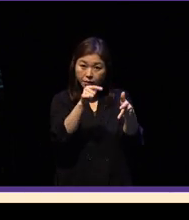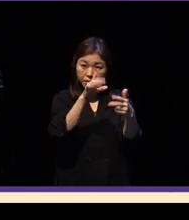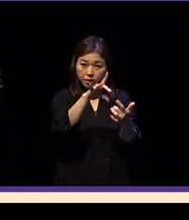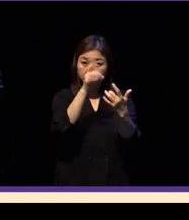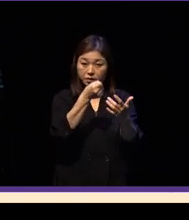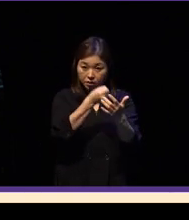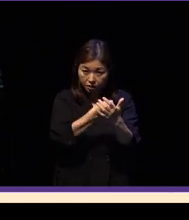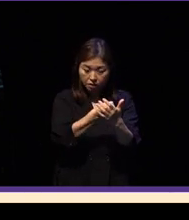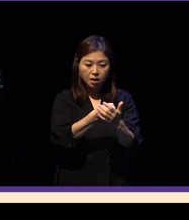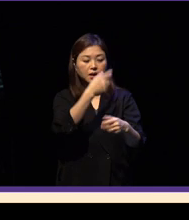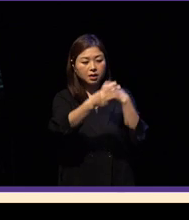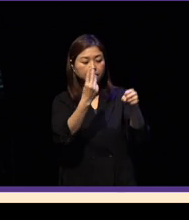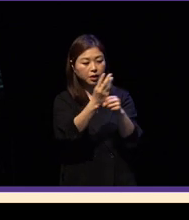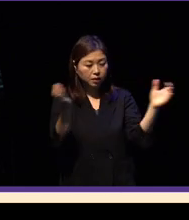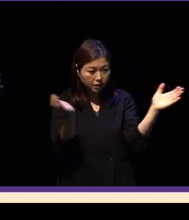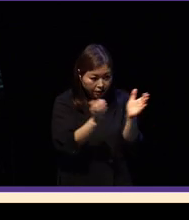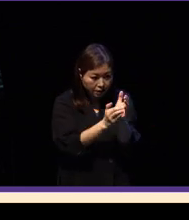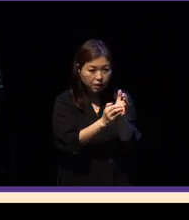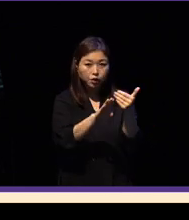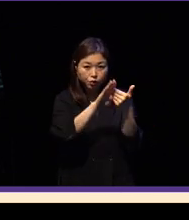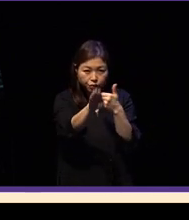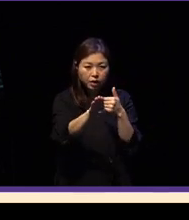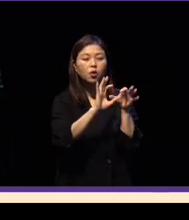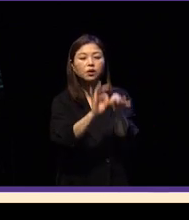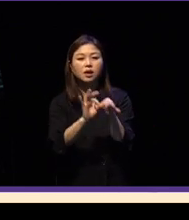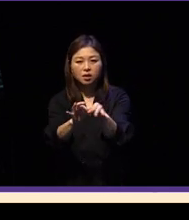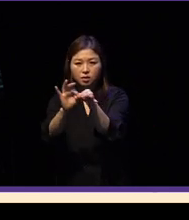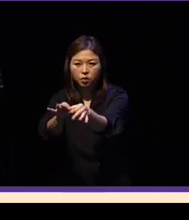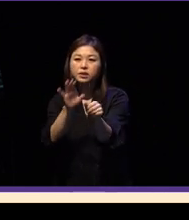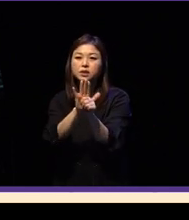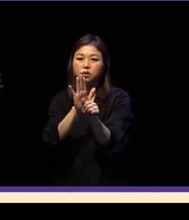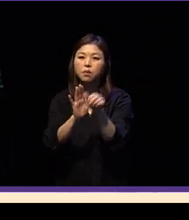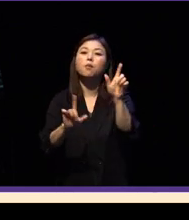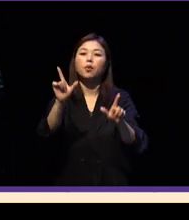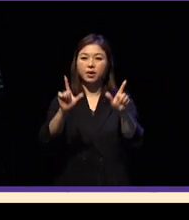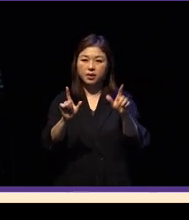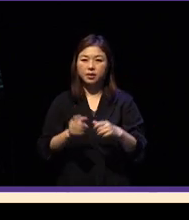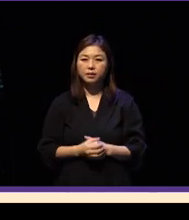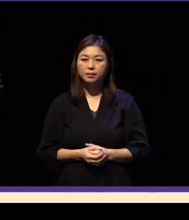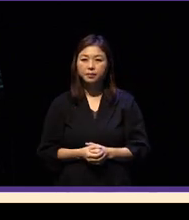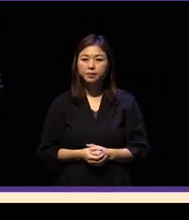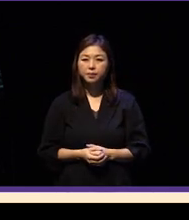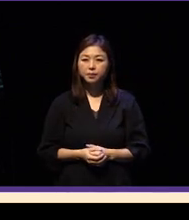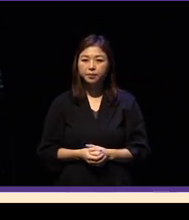3개년이 되면 쭉 완성이 되면서 계속 이어지는 그런 모양이 되겠습니다.